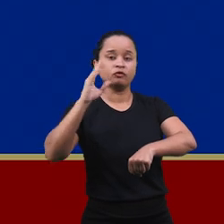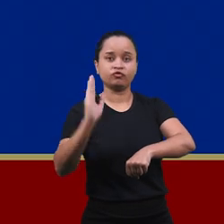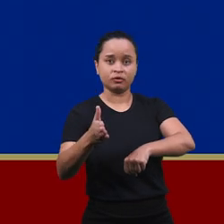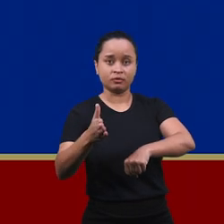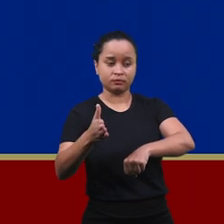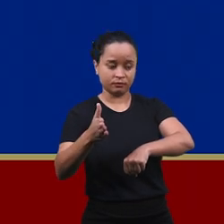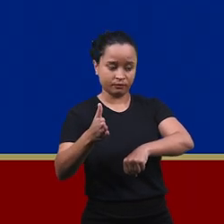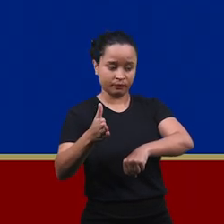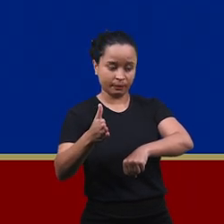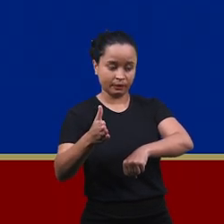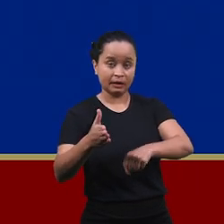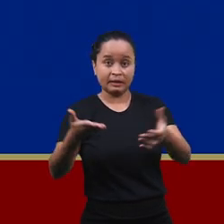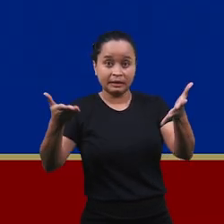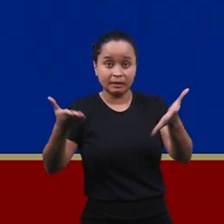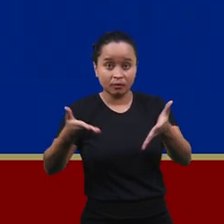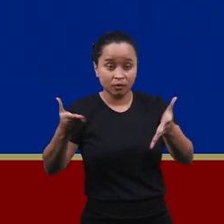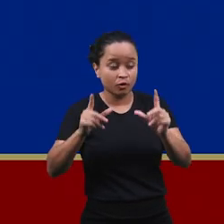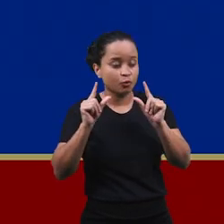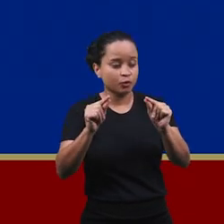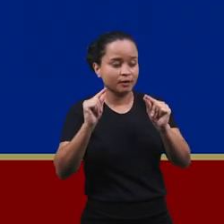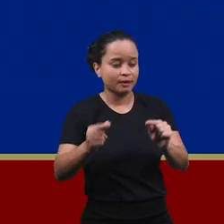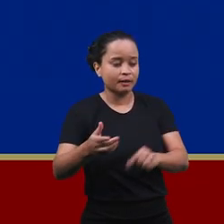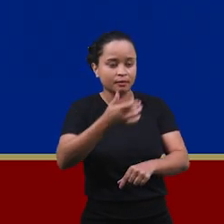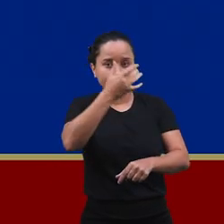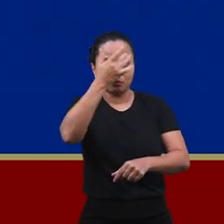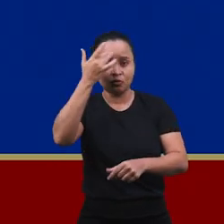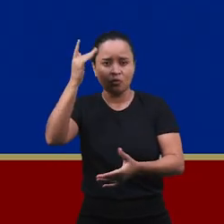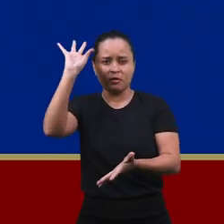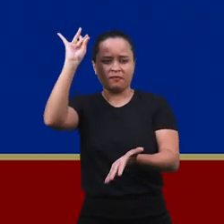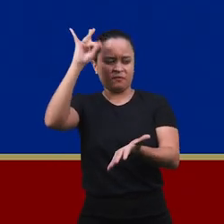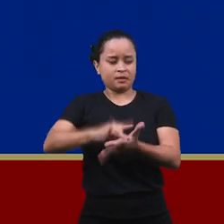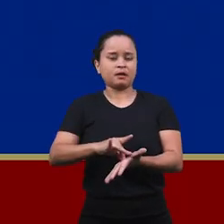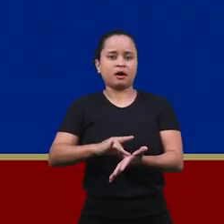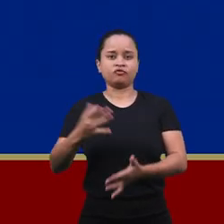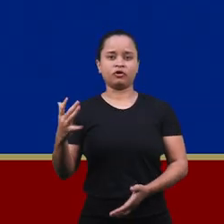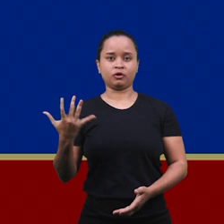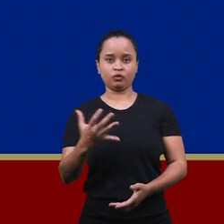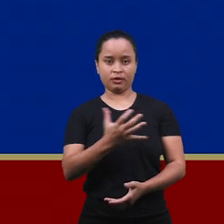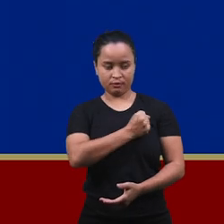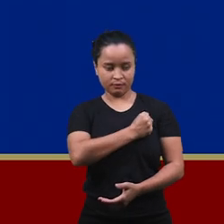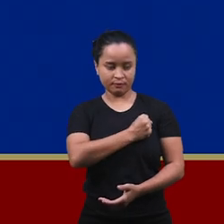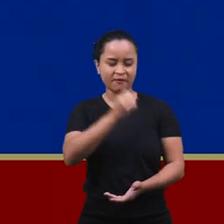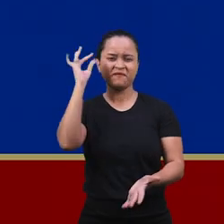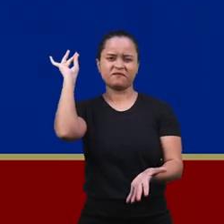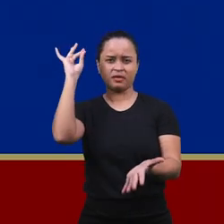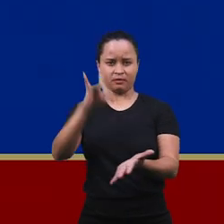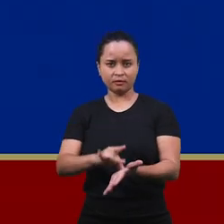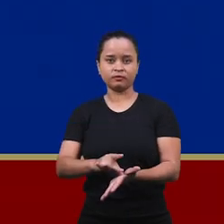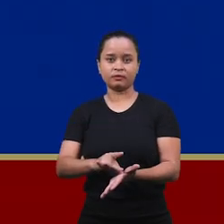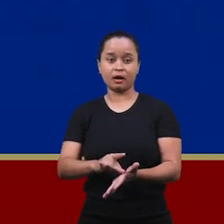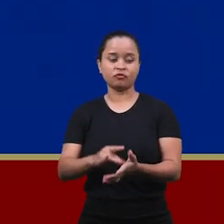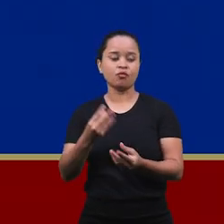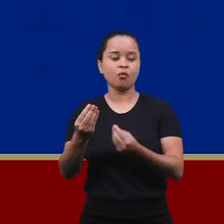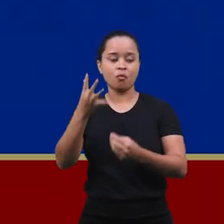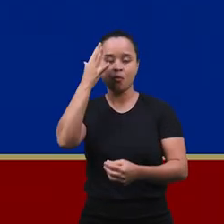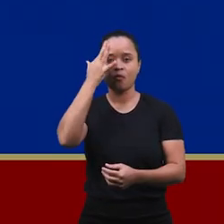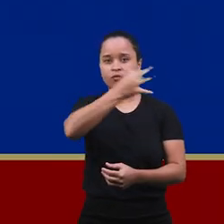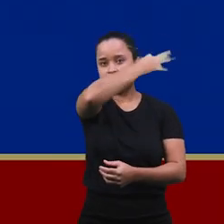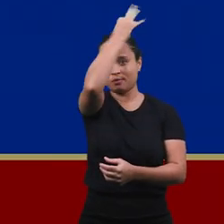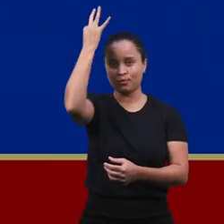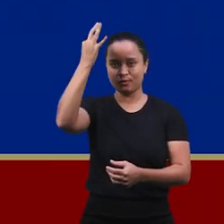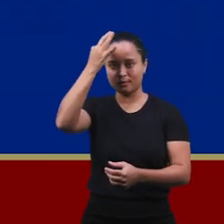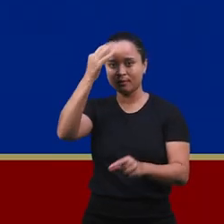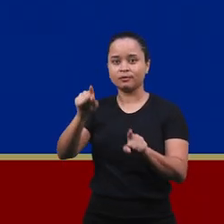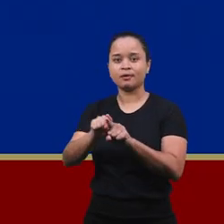va venir, le Seigneur Jésus a continué. Et maintenant, il est que le véritable adorateur adoreront le